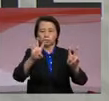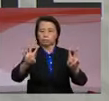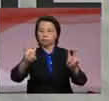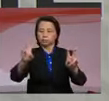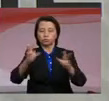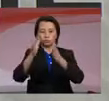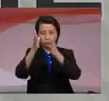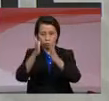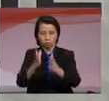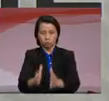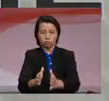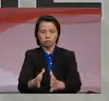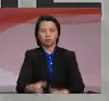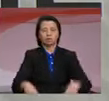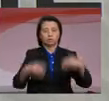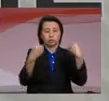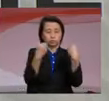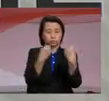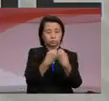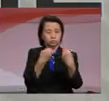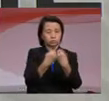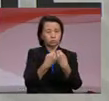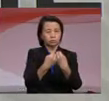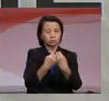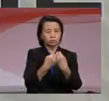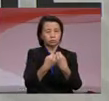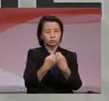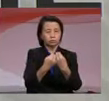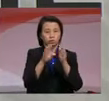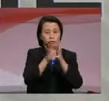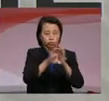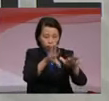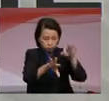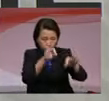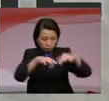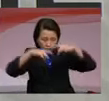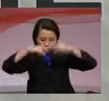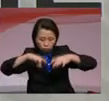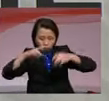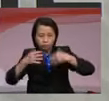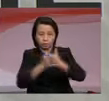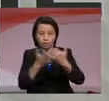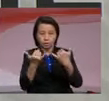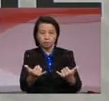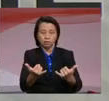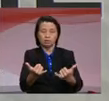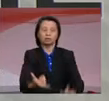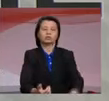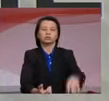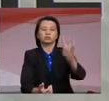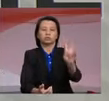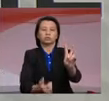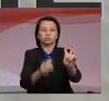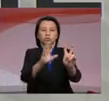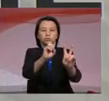24,447 individu. Jumlah sampel yang diambil dan uji setakat ini ialah